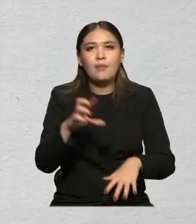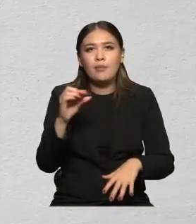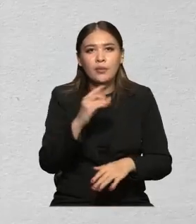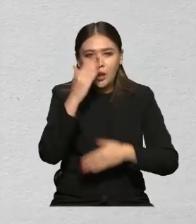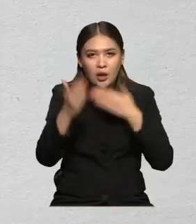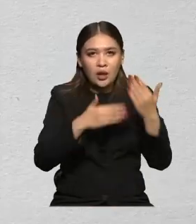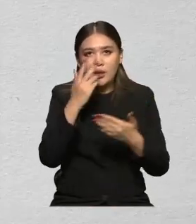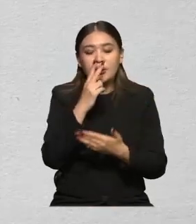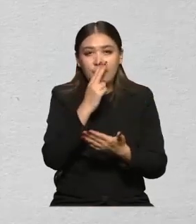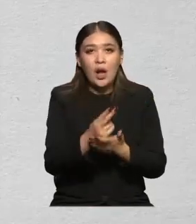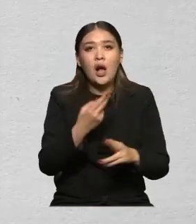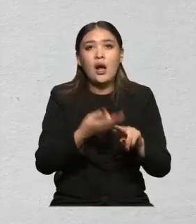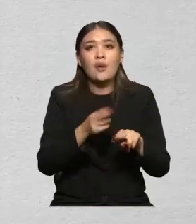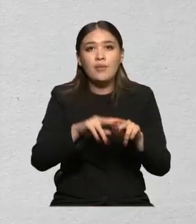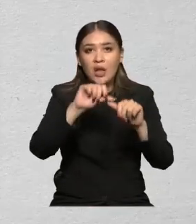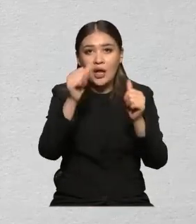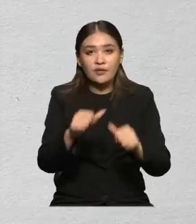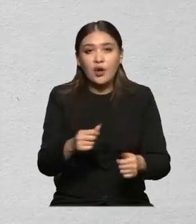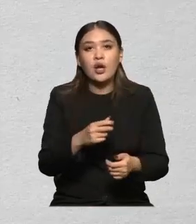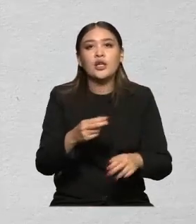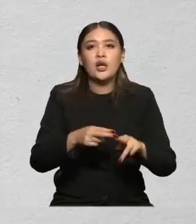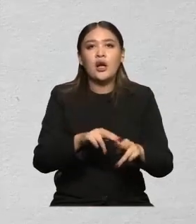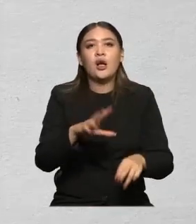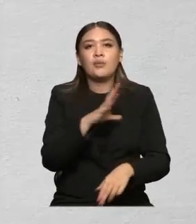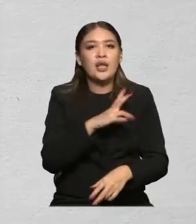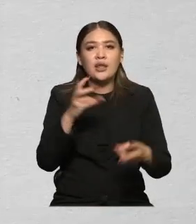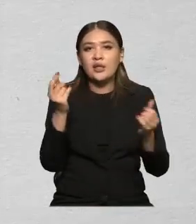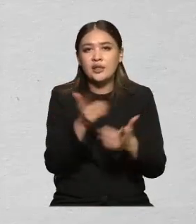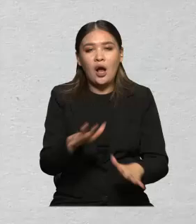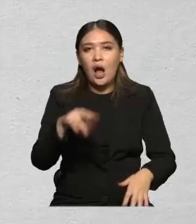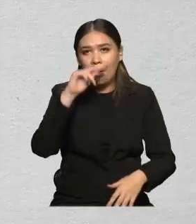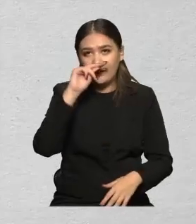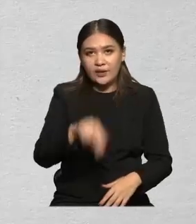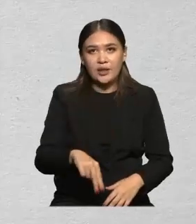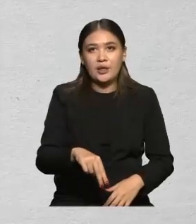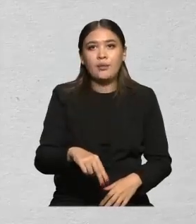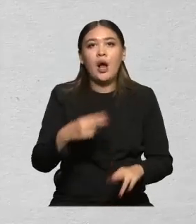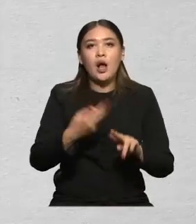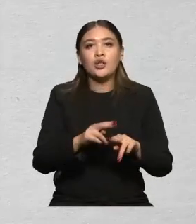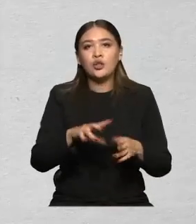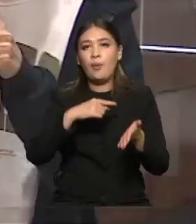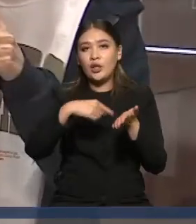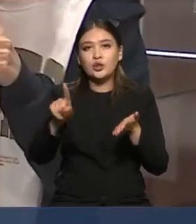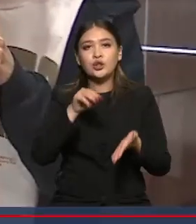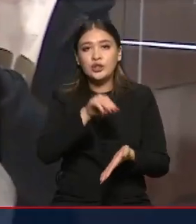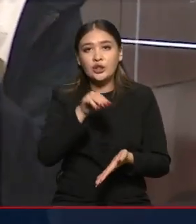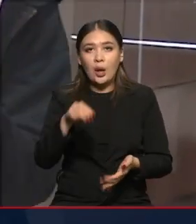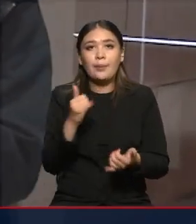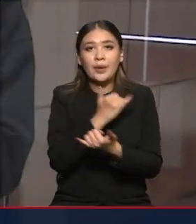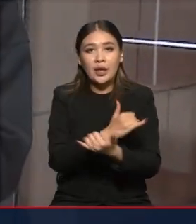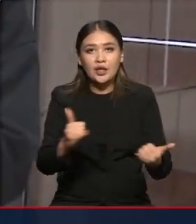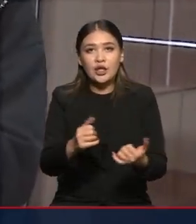перерыва. Представители платформы же категорически не согласны с обвинениями. Там подчеркнули, что TikTok